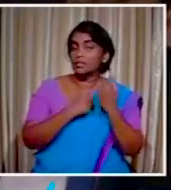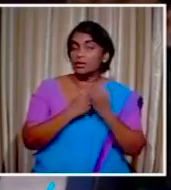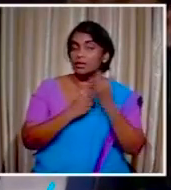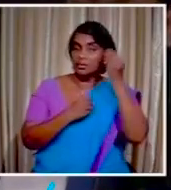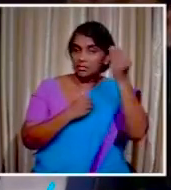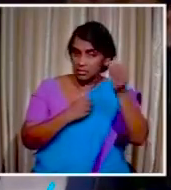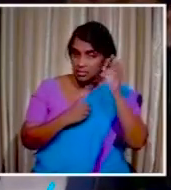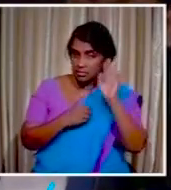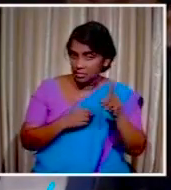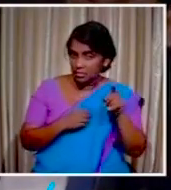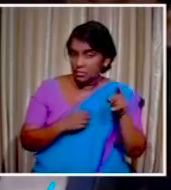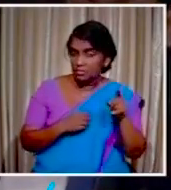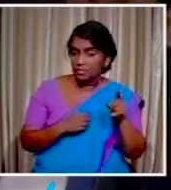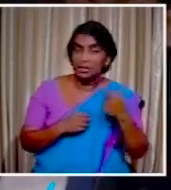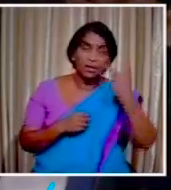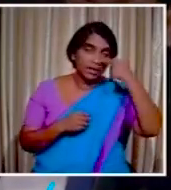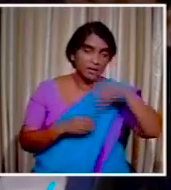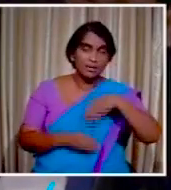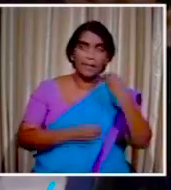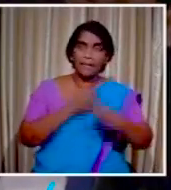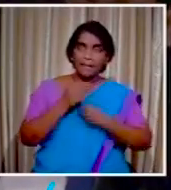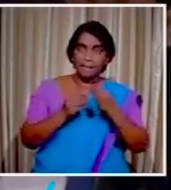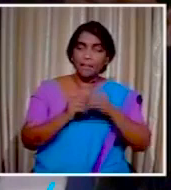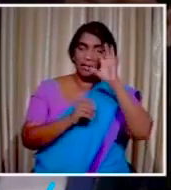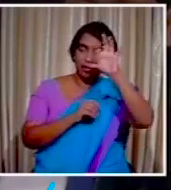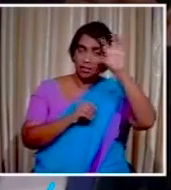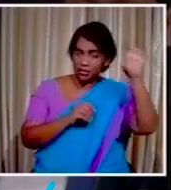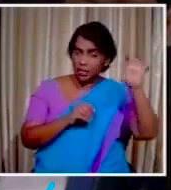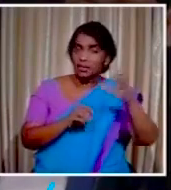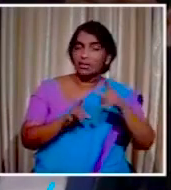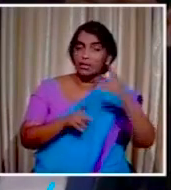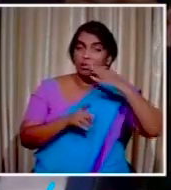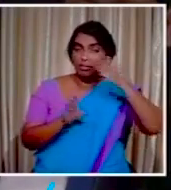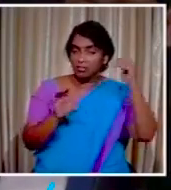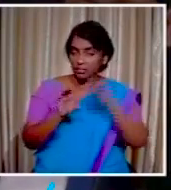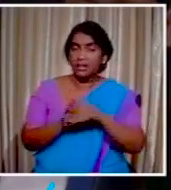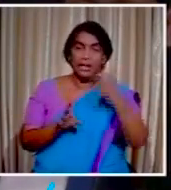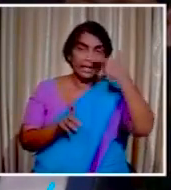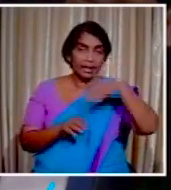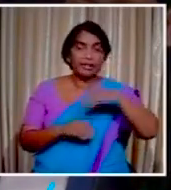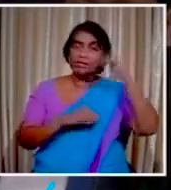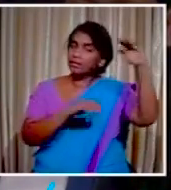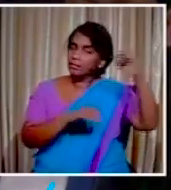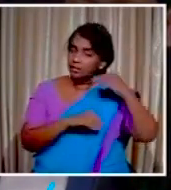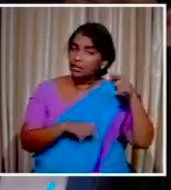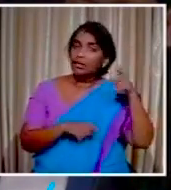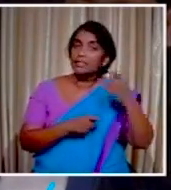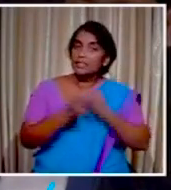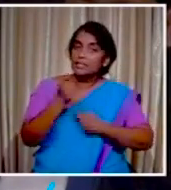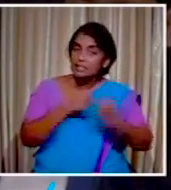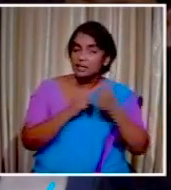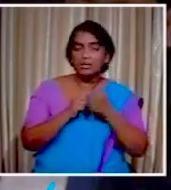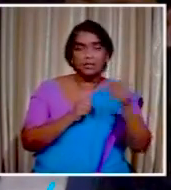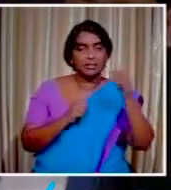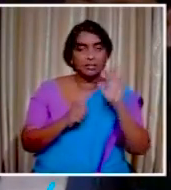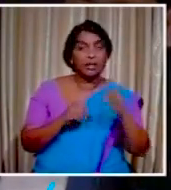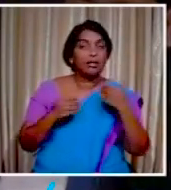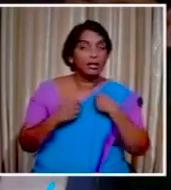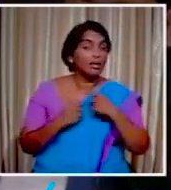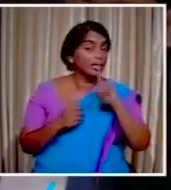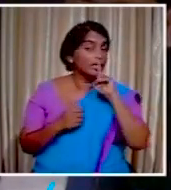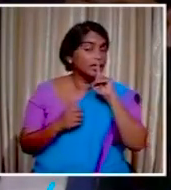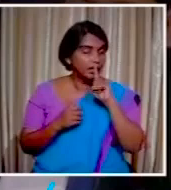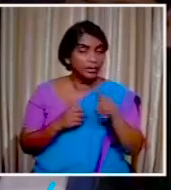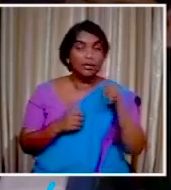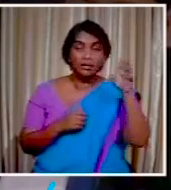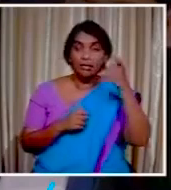ඕන ඉන්ධන නිෂ්පාදනය කරන රටවල් වල ඇවිල්ලා ඉවරලා ඉන්ධන ආනයනය කරලා ඒ අලවිය සිදු කරන්න. අපි අපි උන්ට කිව්වේ